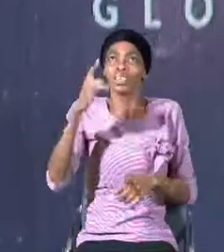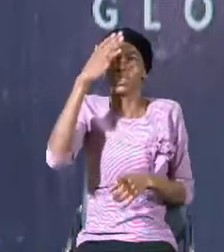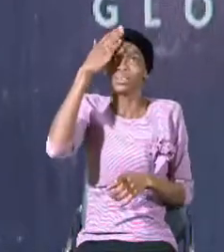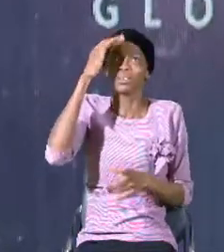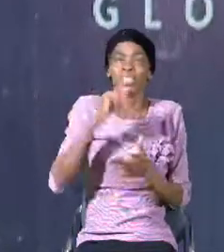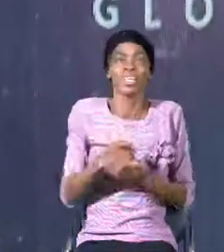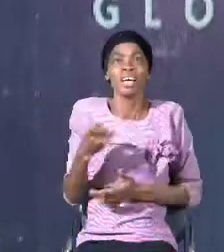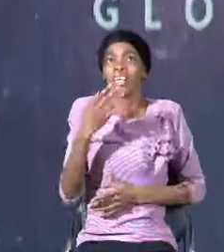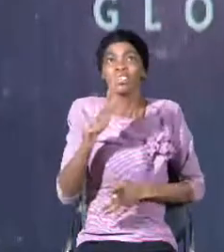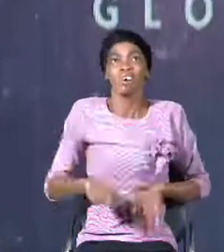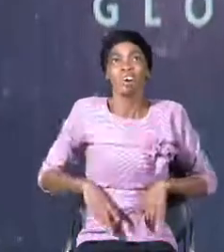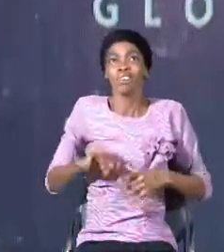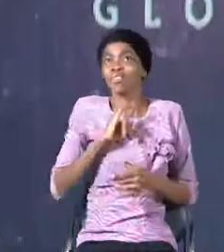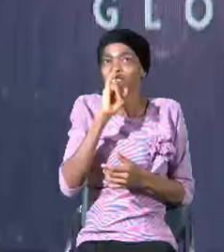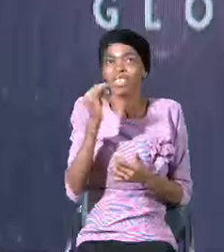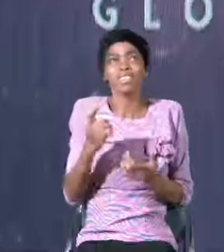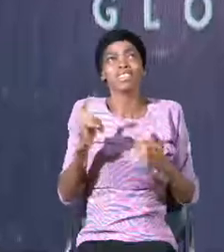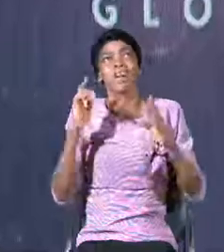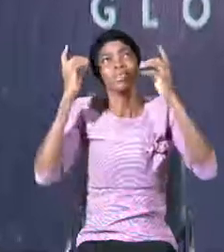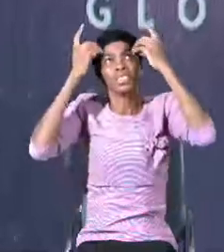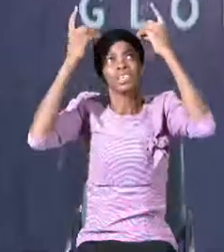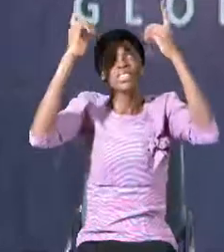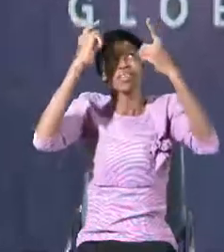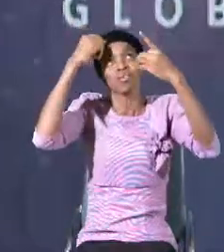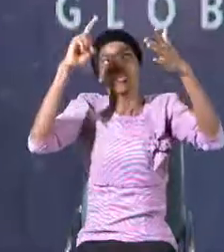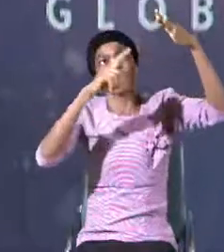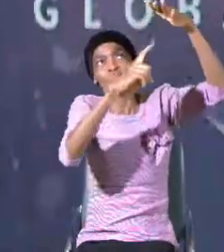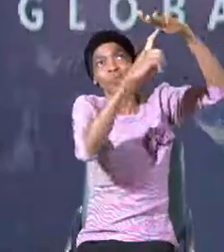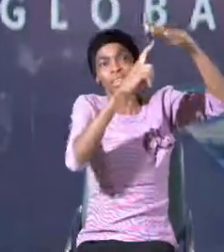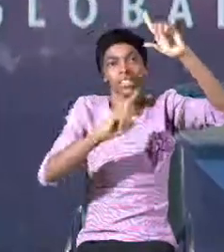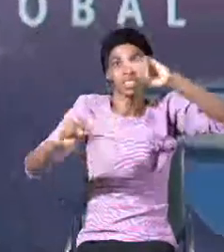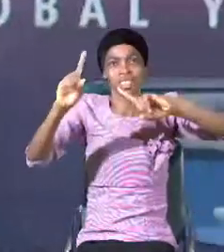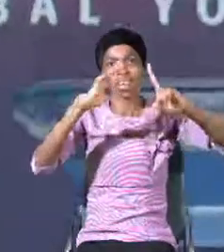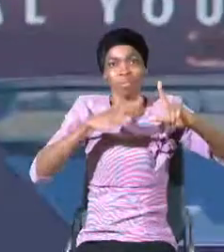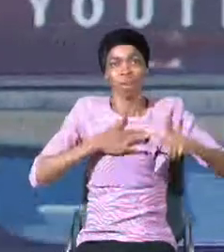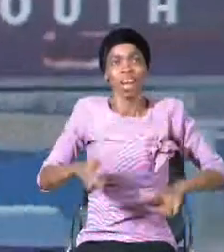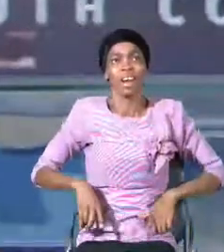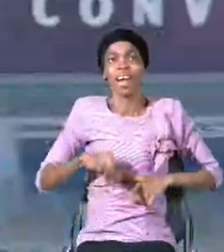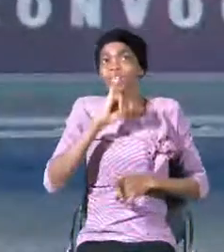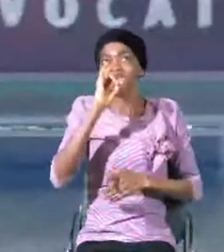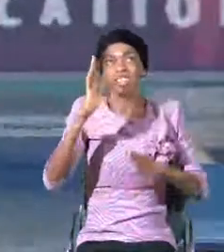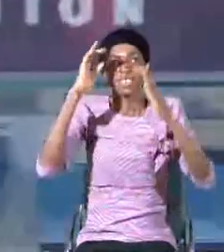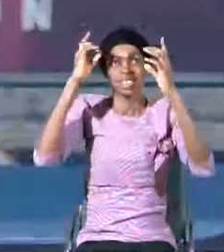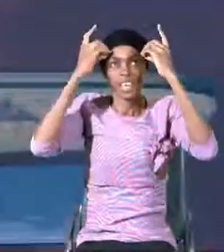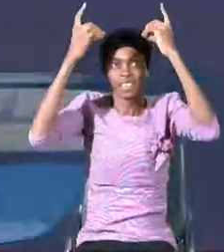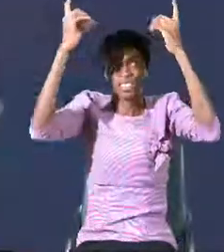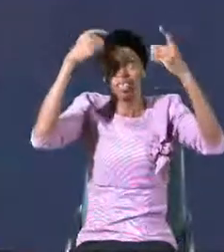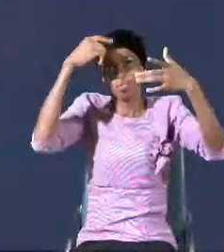et tu sais que ta vie est maintenant destinée au sommet. Ma vie est destinée au